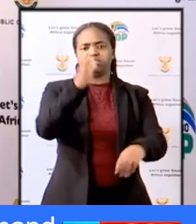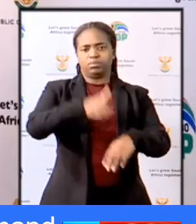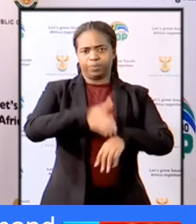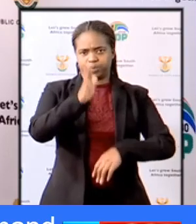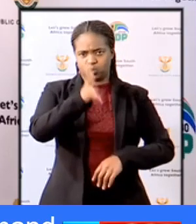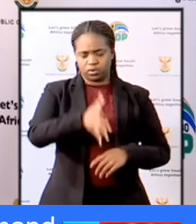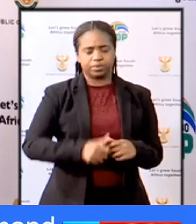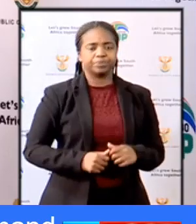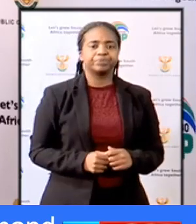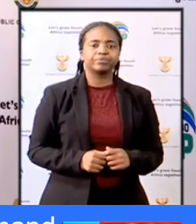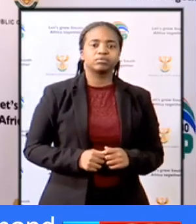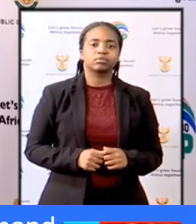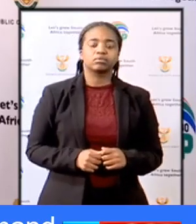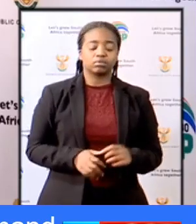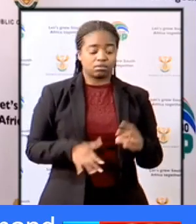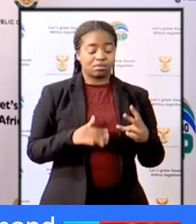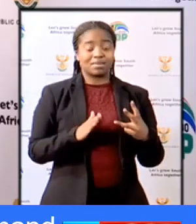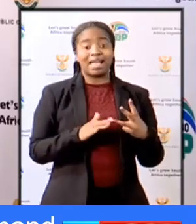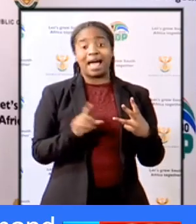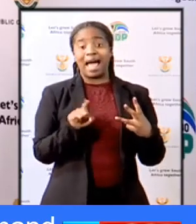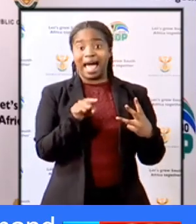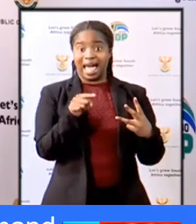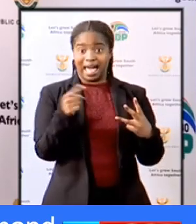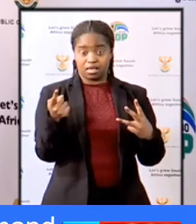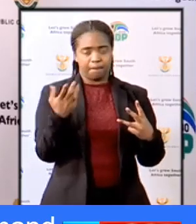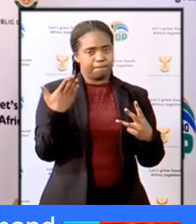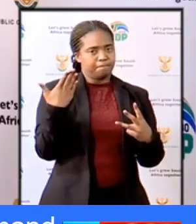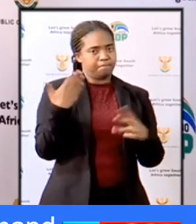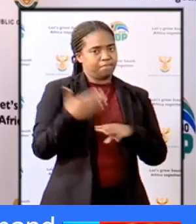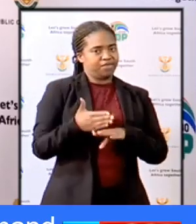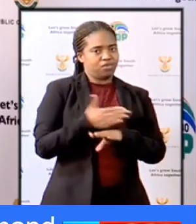into esivulwa ebingavuliwe kuqala